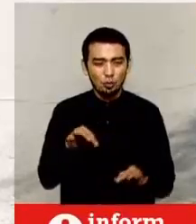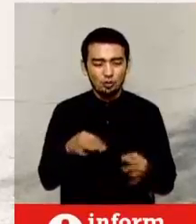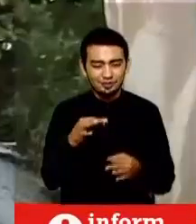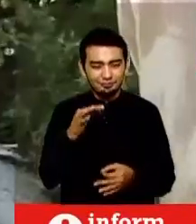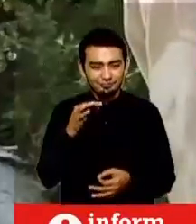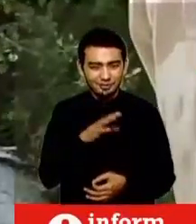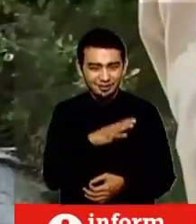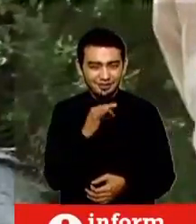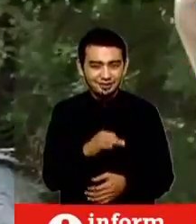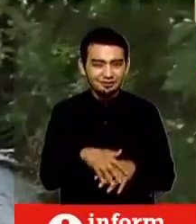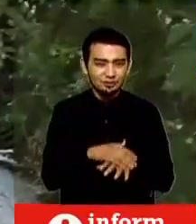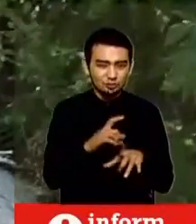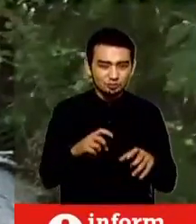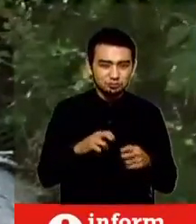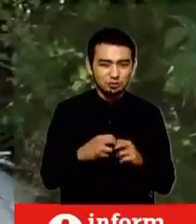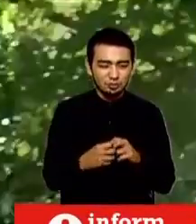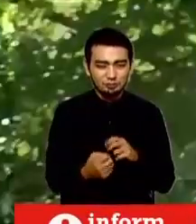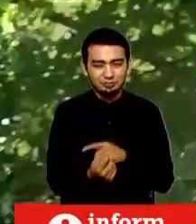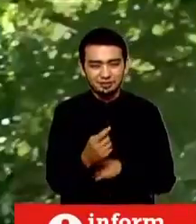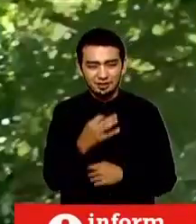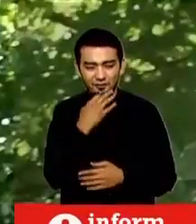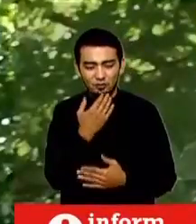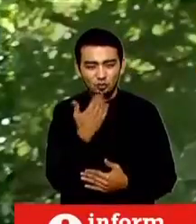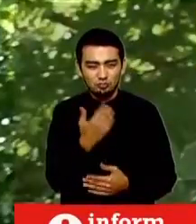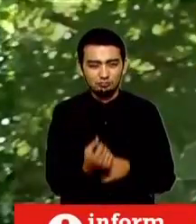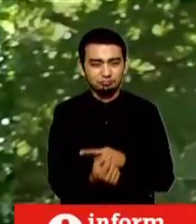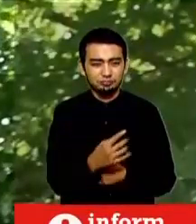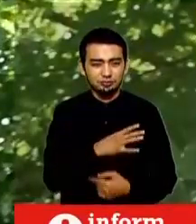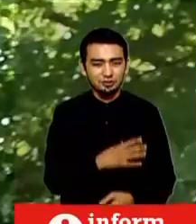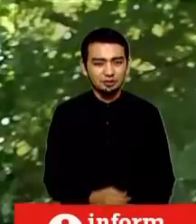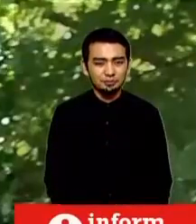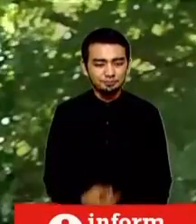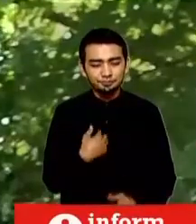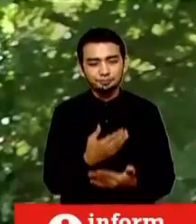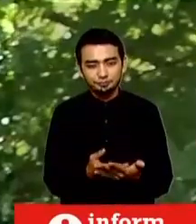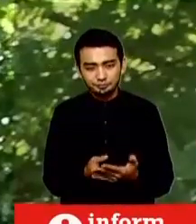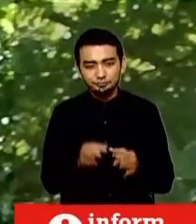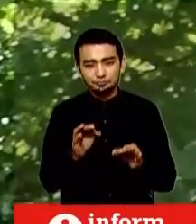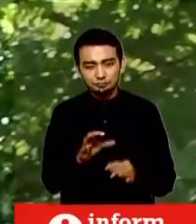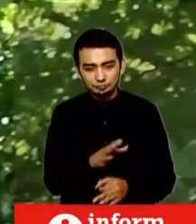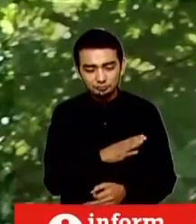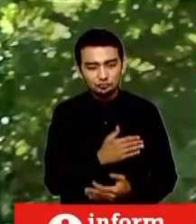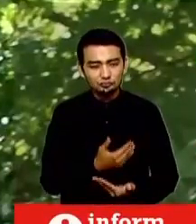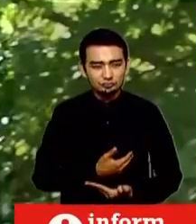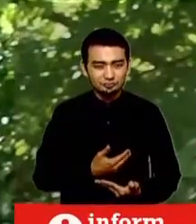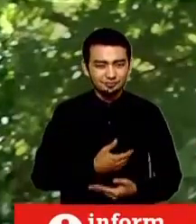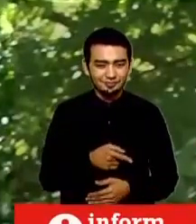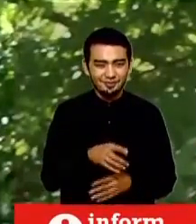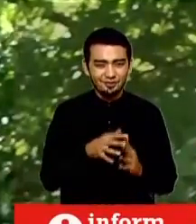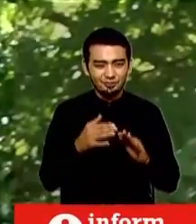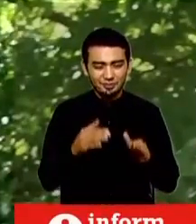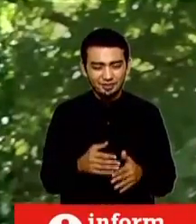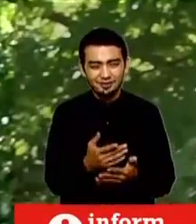Однако среди населения возникло недовольство. Раздавали разъяснения, предупреждения жителям данного населенного